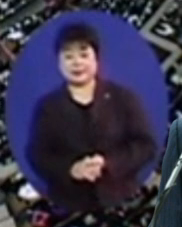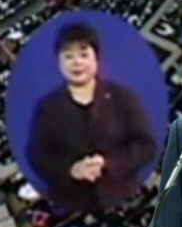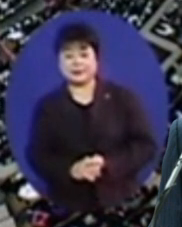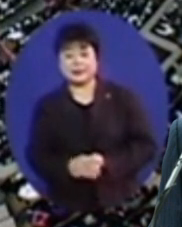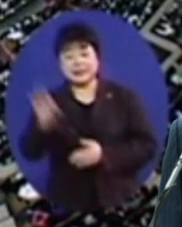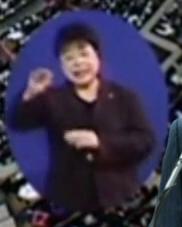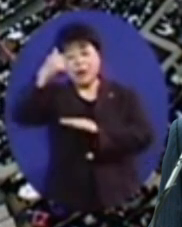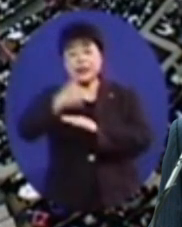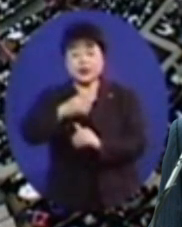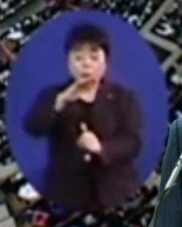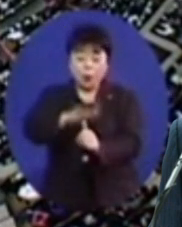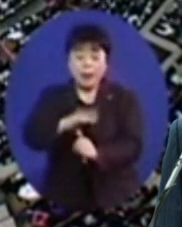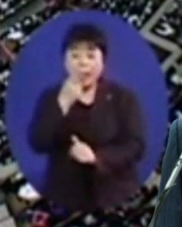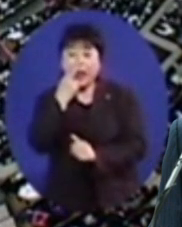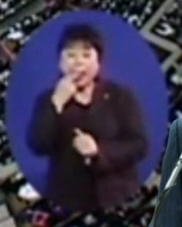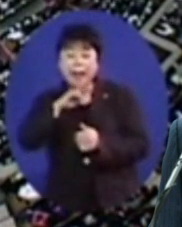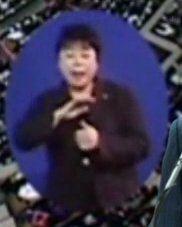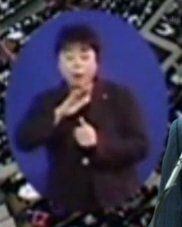다윗이 초립동이니까